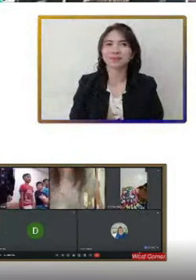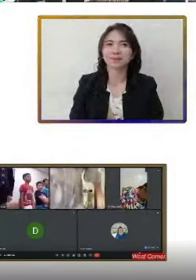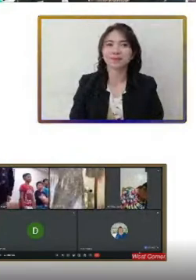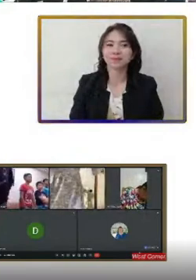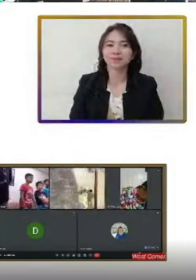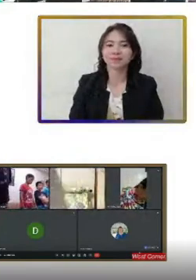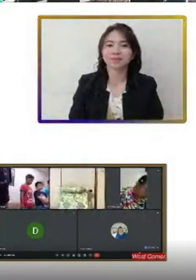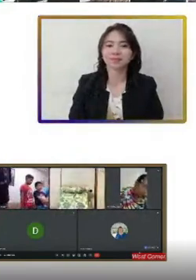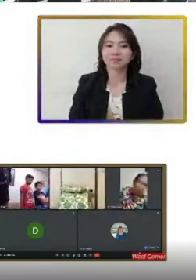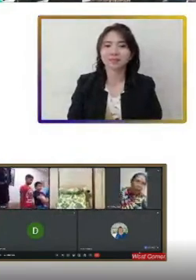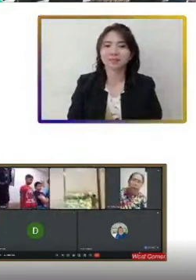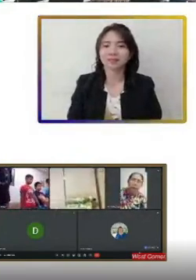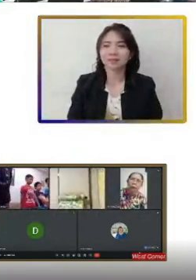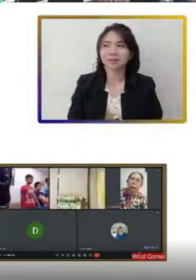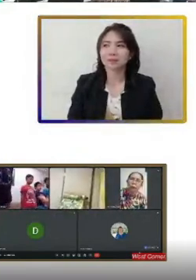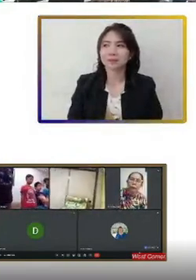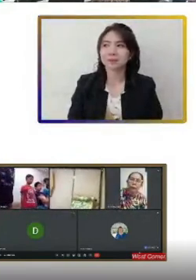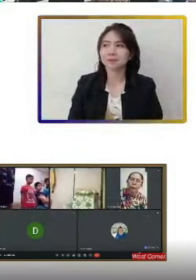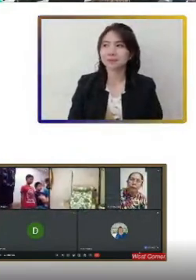Alright.